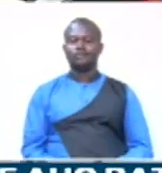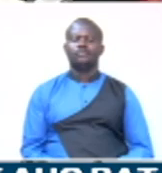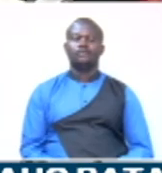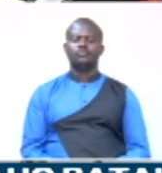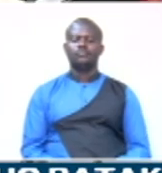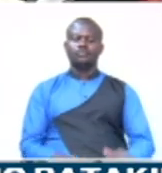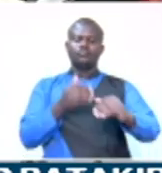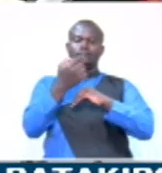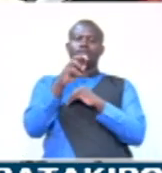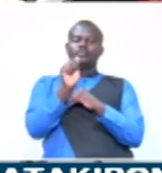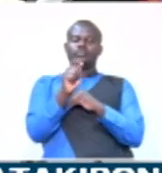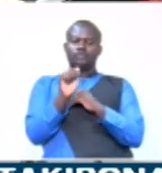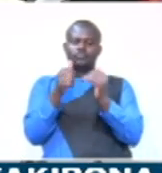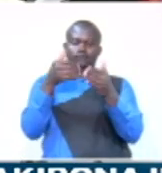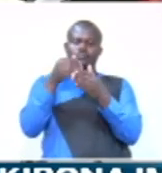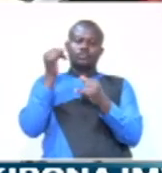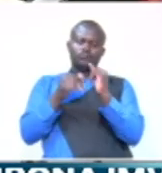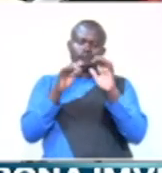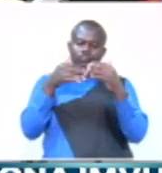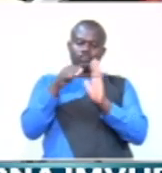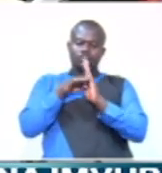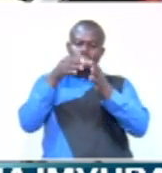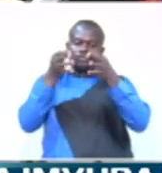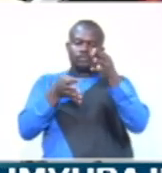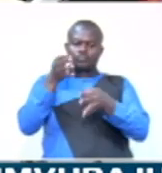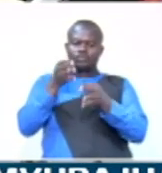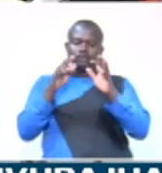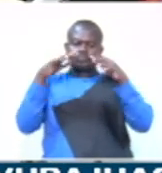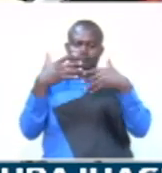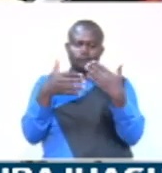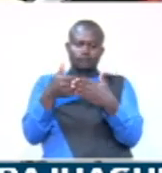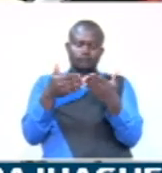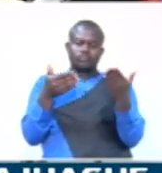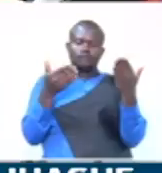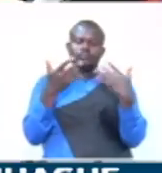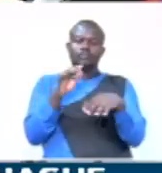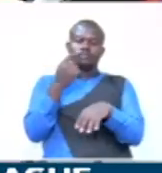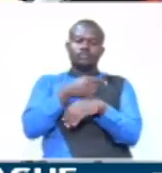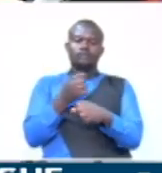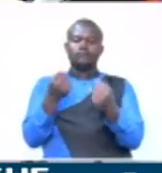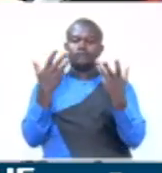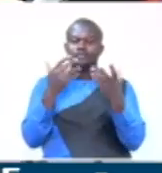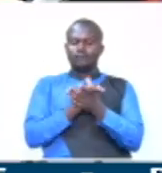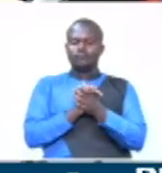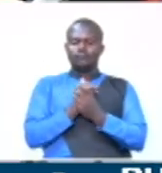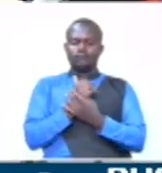Hanyuma Gracien, tugana ku musozo watubwira uko gahunda y'iburanisha iteye. N'urubanza ruzamara iminsi ingahe?